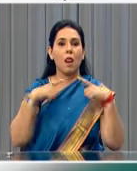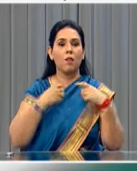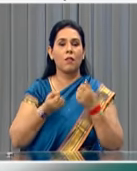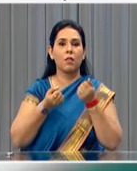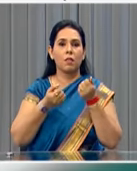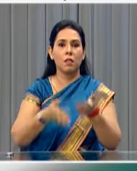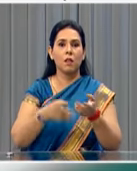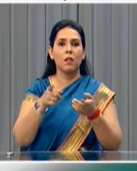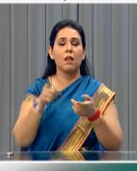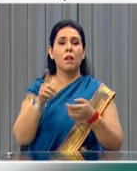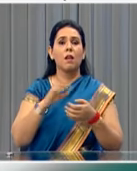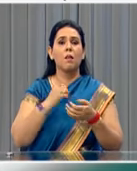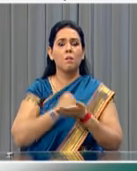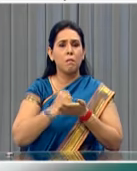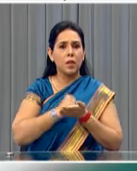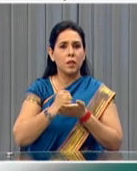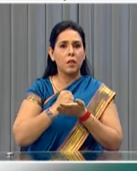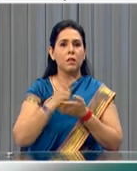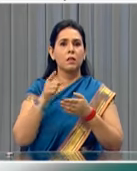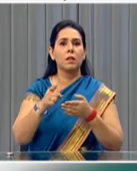त्याग और तपस्या के कारण